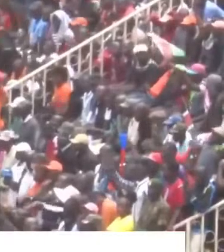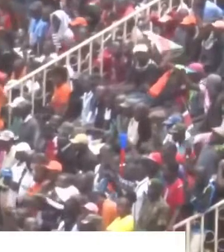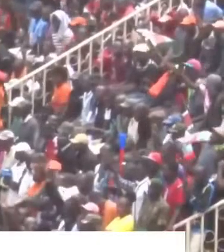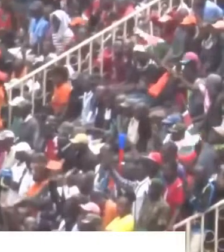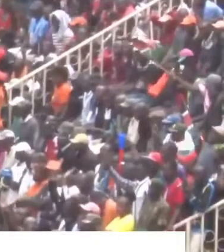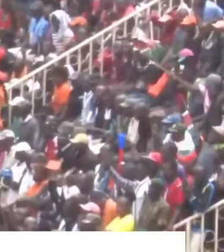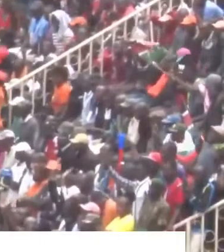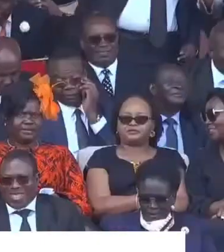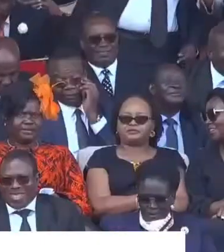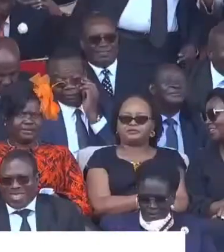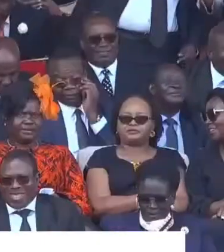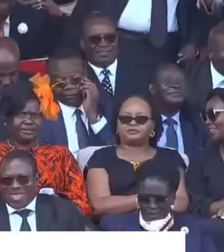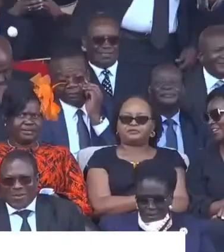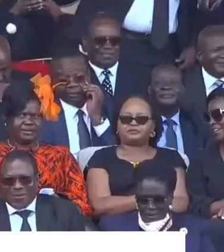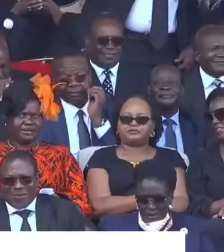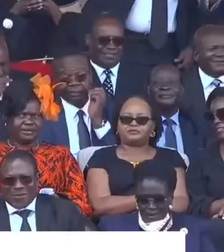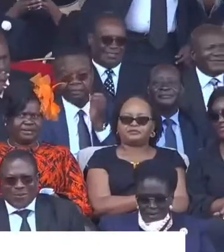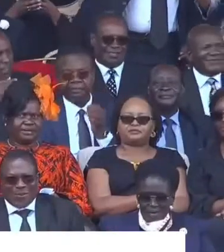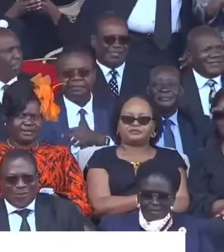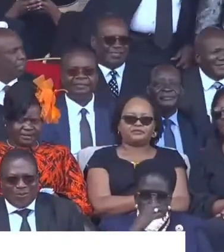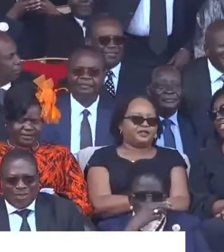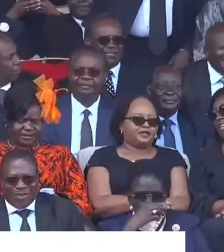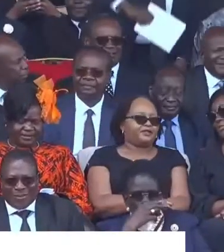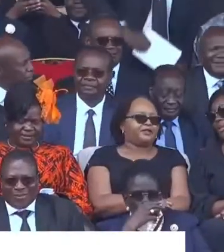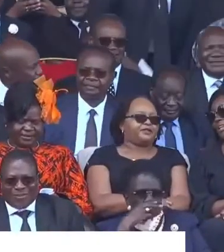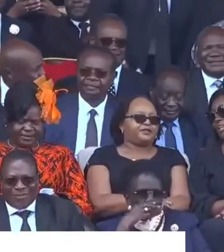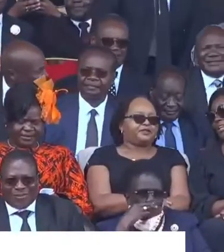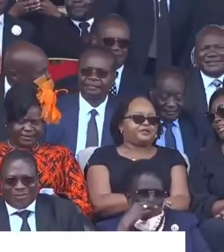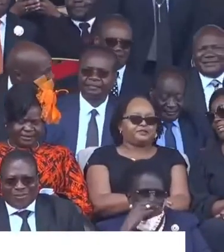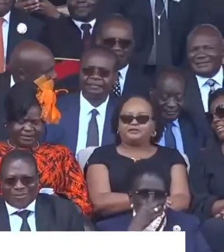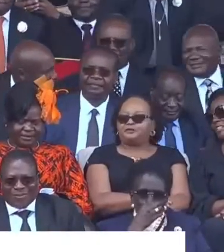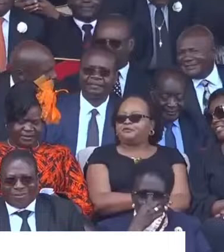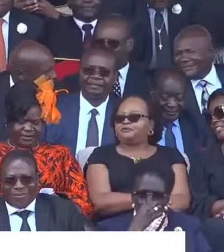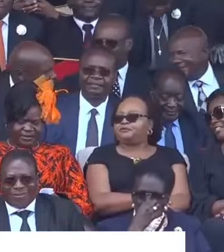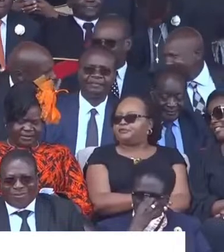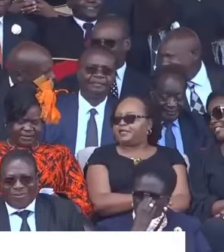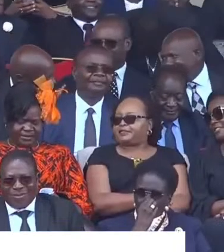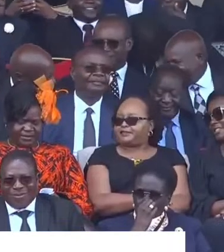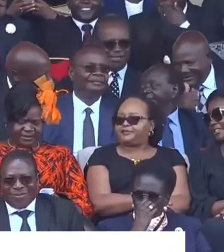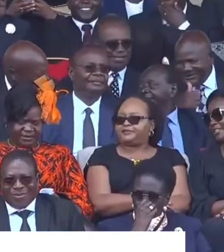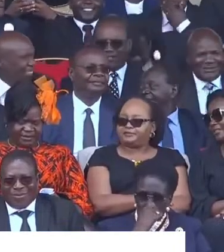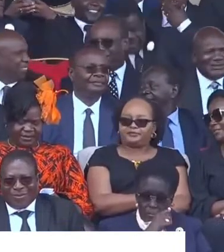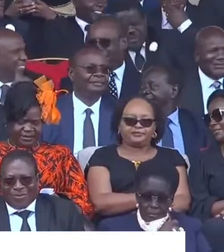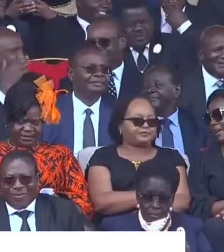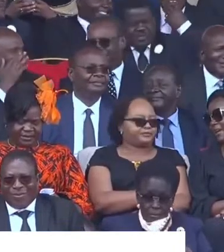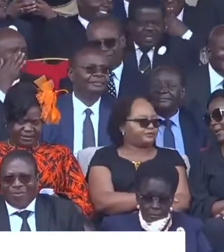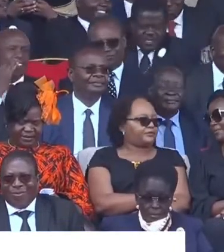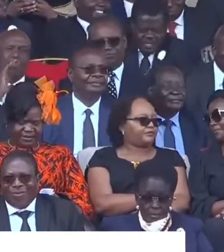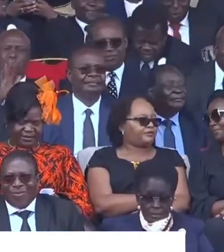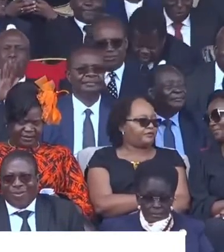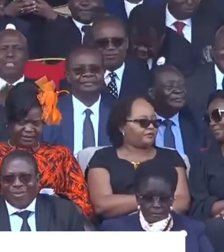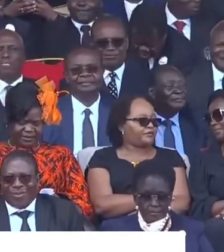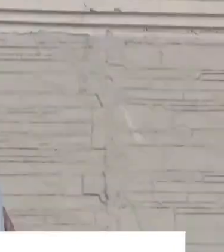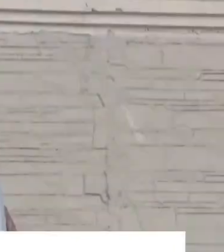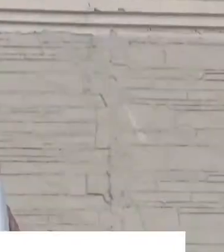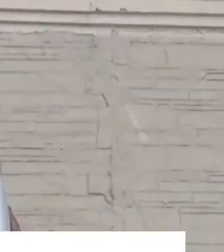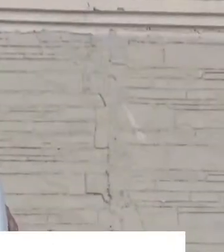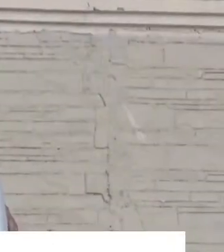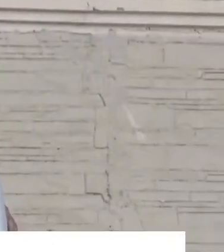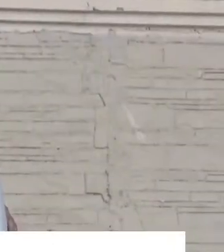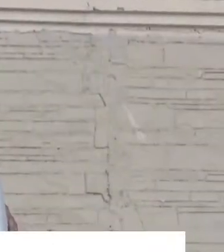Thank you very much, Mr. President. Kwa sasa